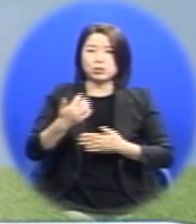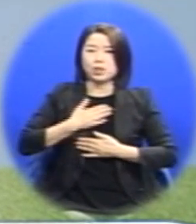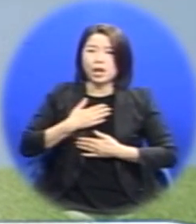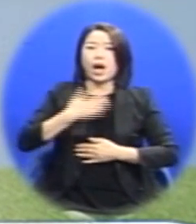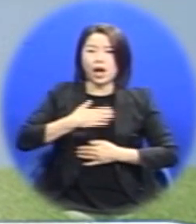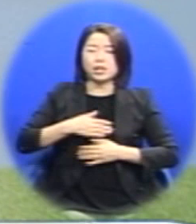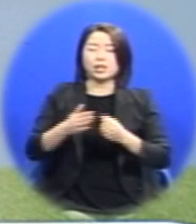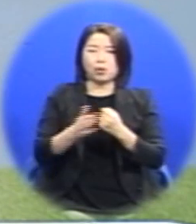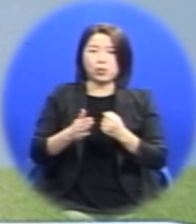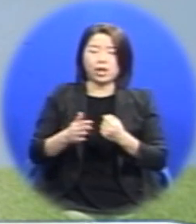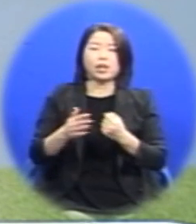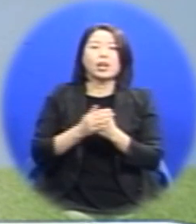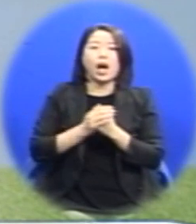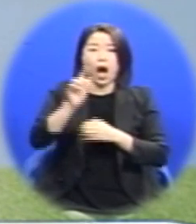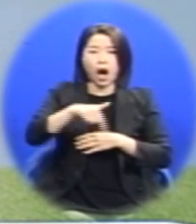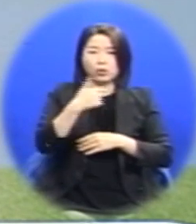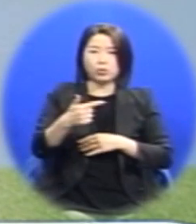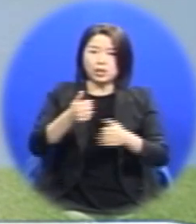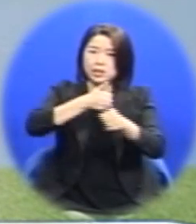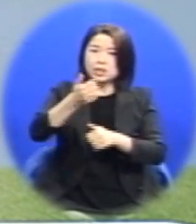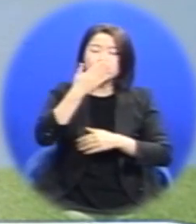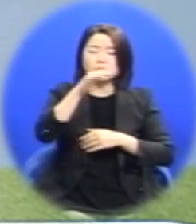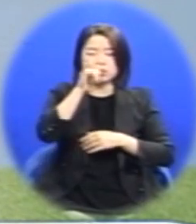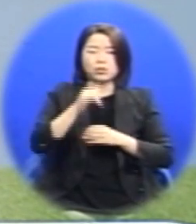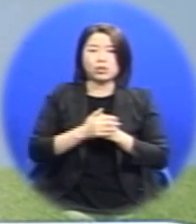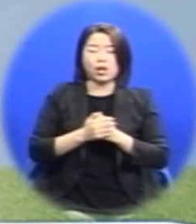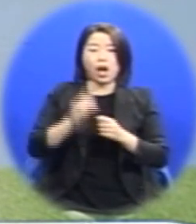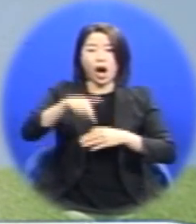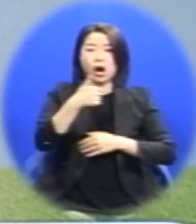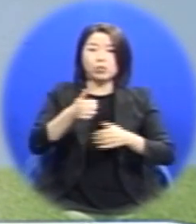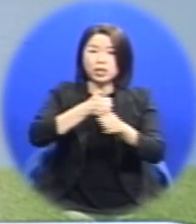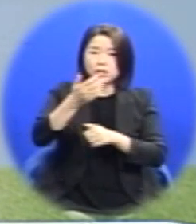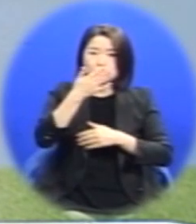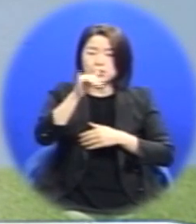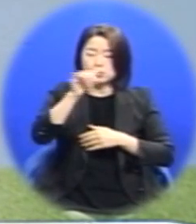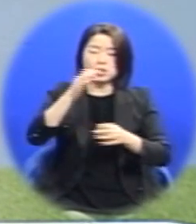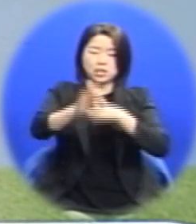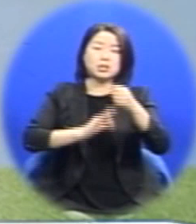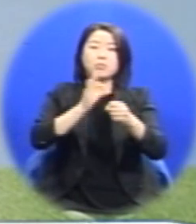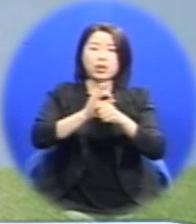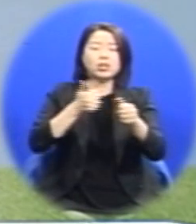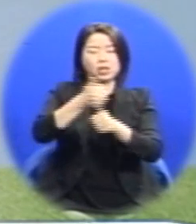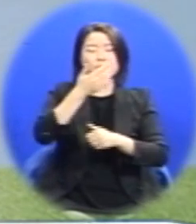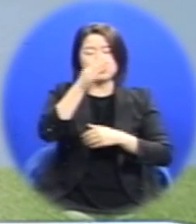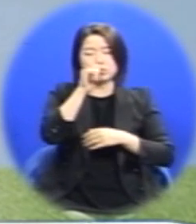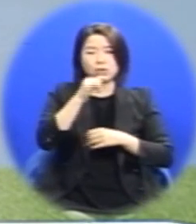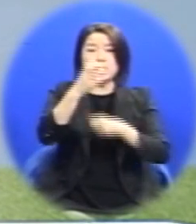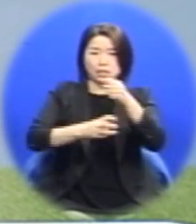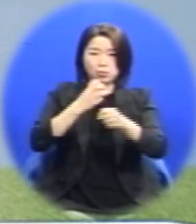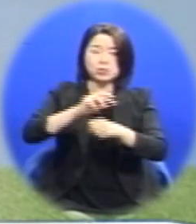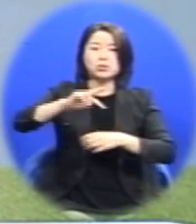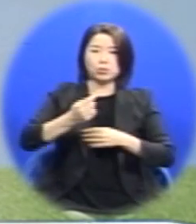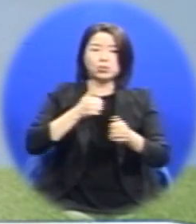아니까. 그러니까 하루를 이길 수 있어요. 하루를 이길 수 있으면 그는 10년도 이길 수 있어요. 그는 30년도 이길